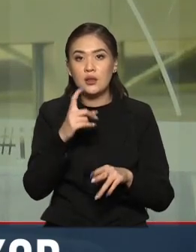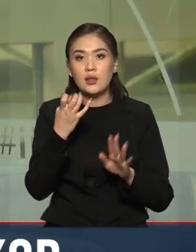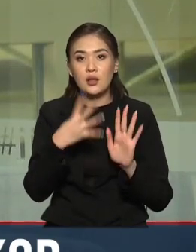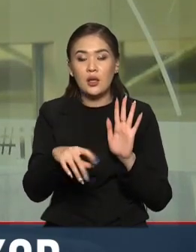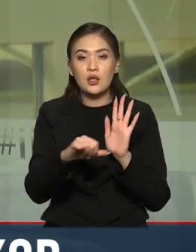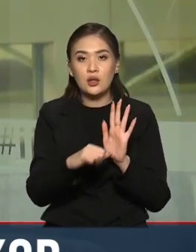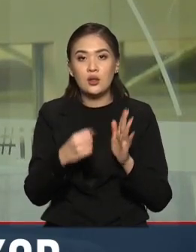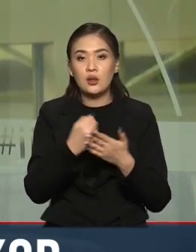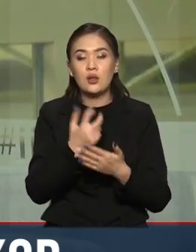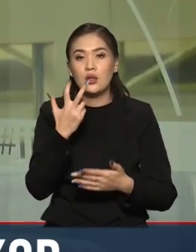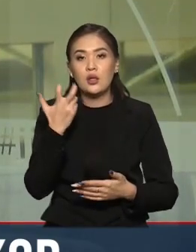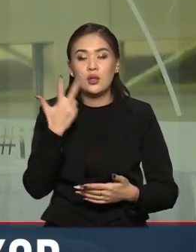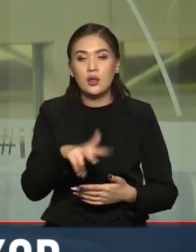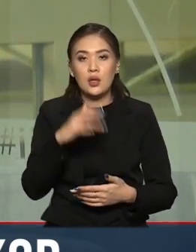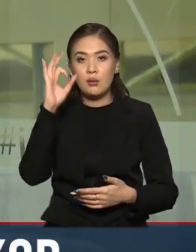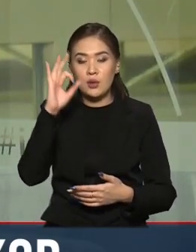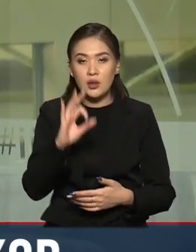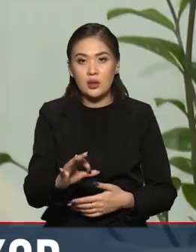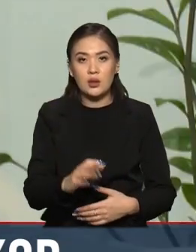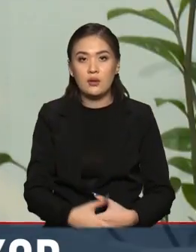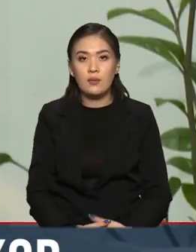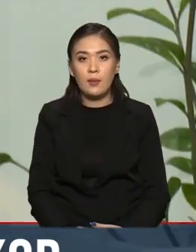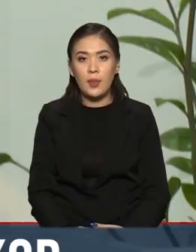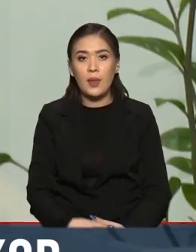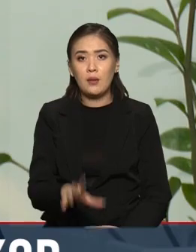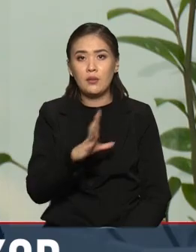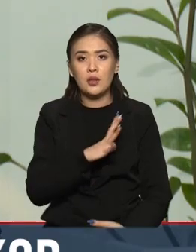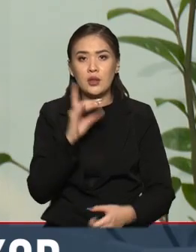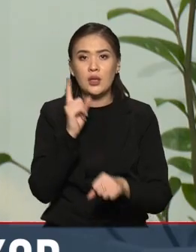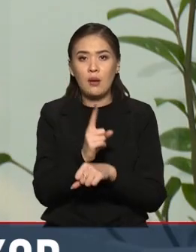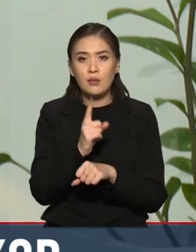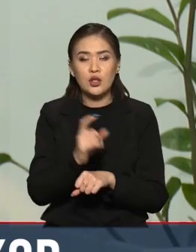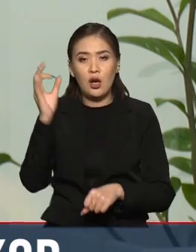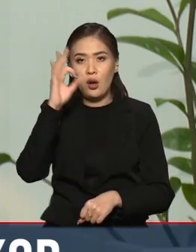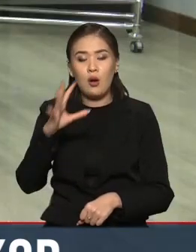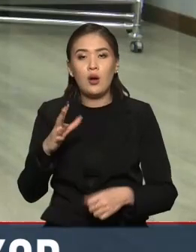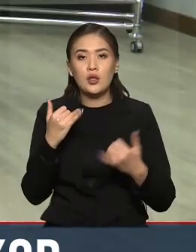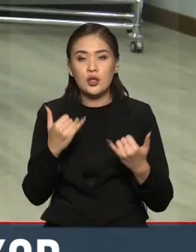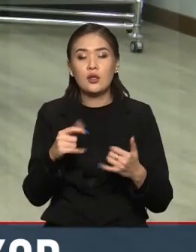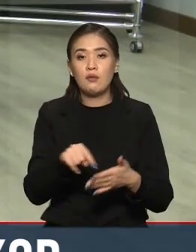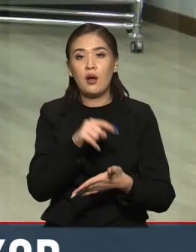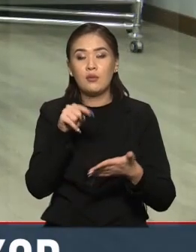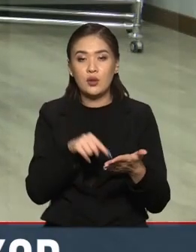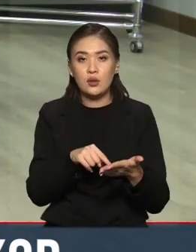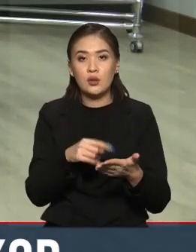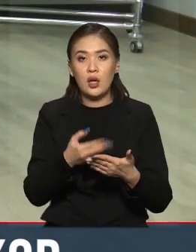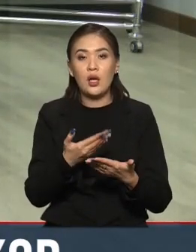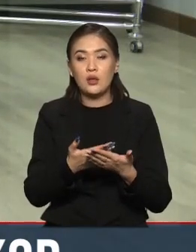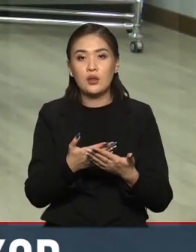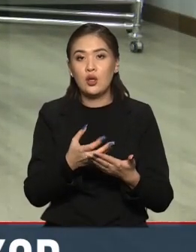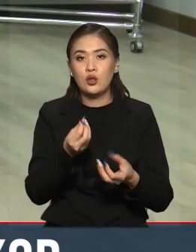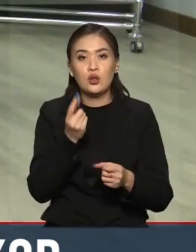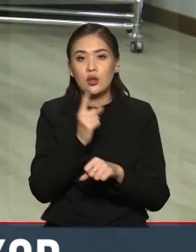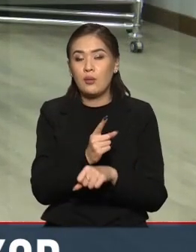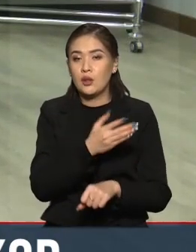до 339%. У нас же был момент, когда мы запрещали такие ставки. Вот теперь вопрос. Она еще не запрещена,